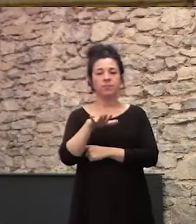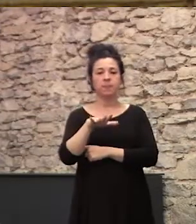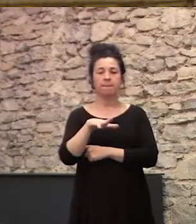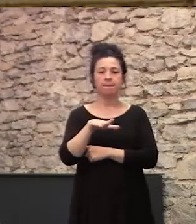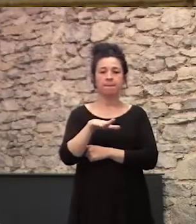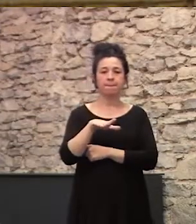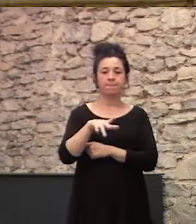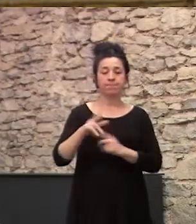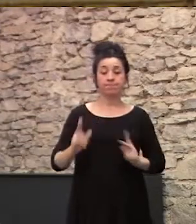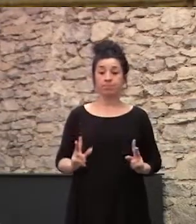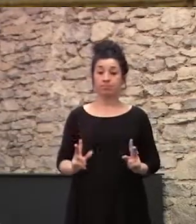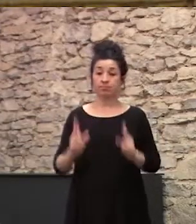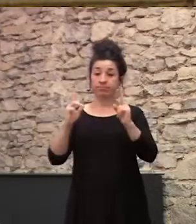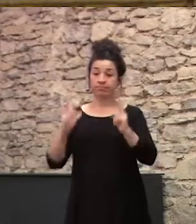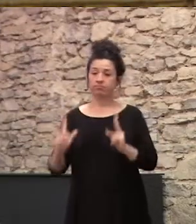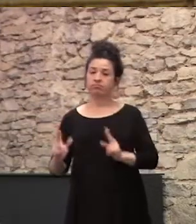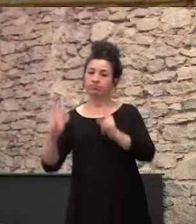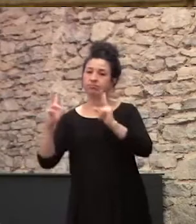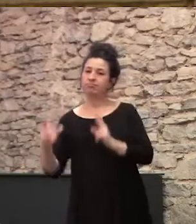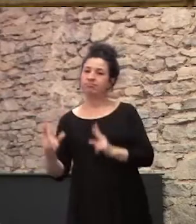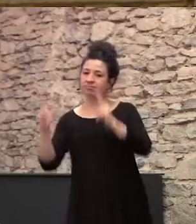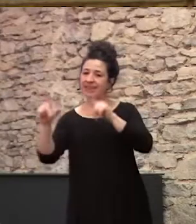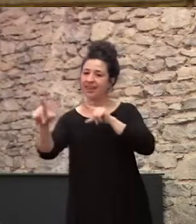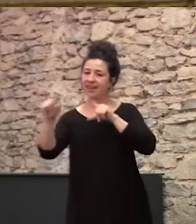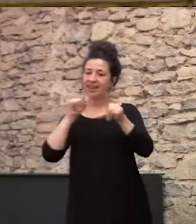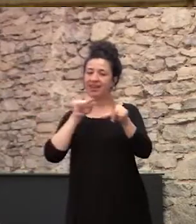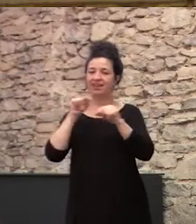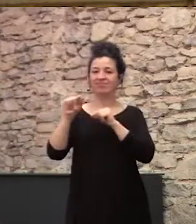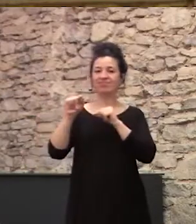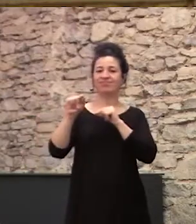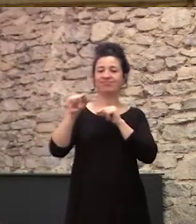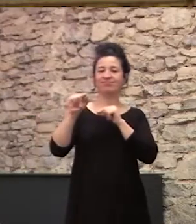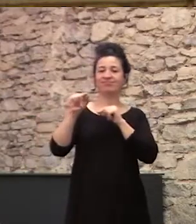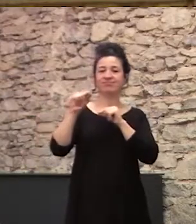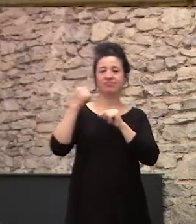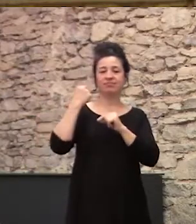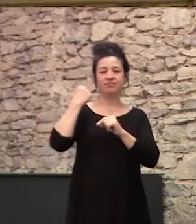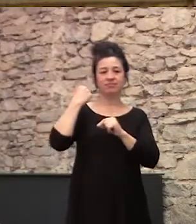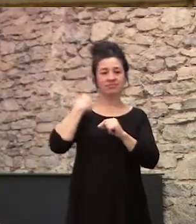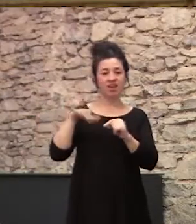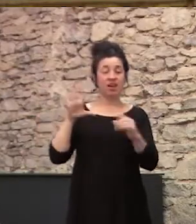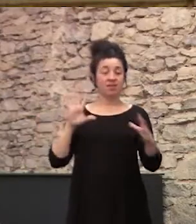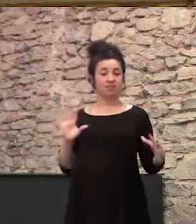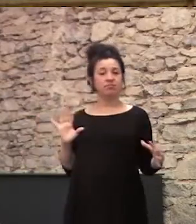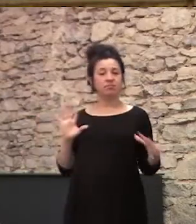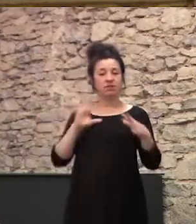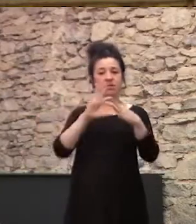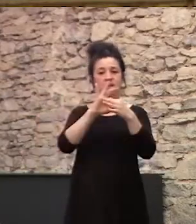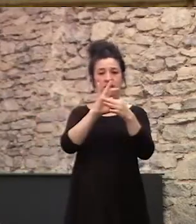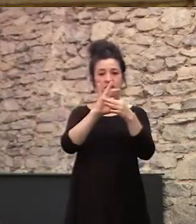aukeratu genituen pasarteak, zenet, ba, izuden asko lotuta nik uste dut,